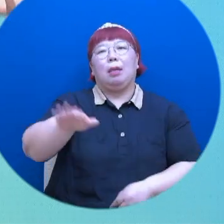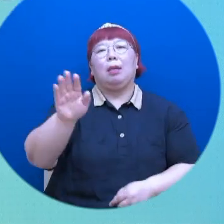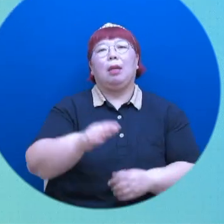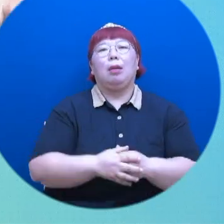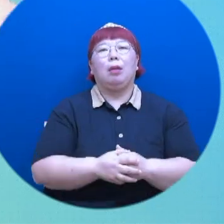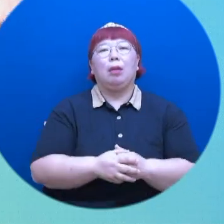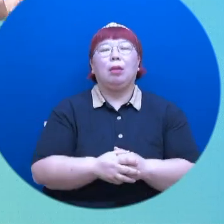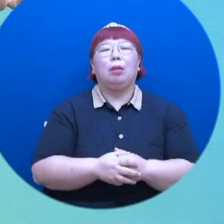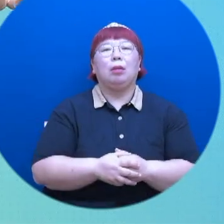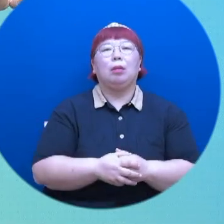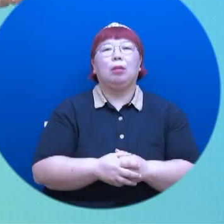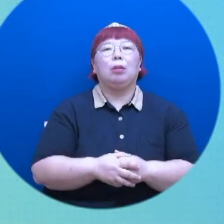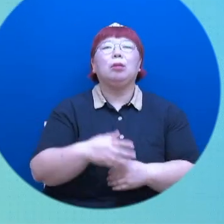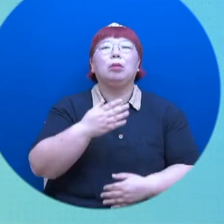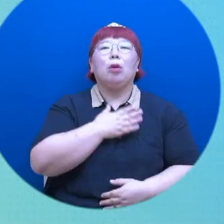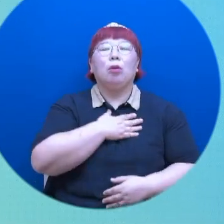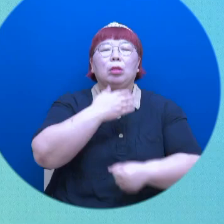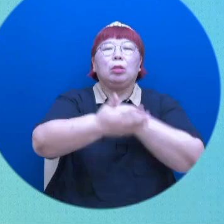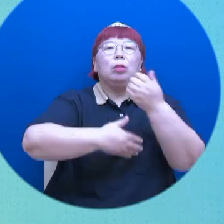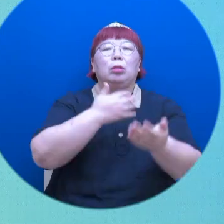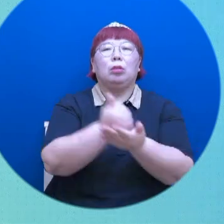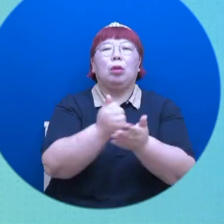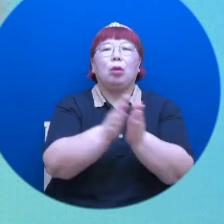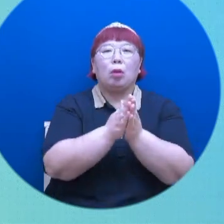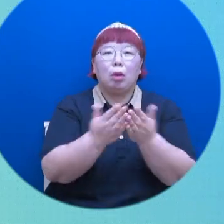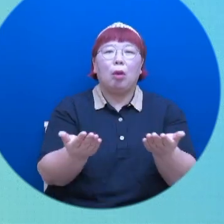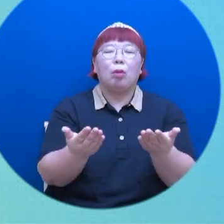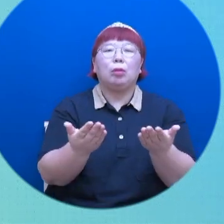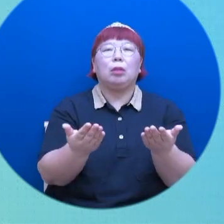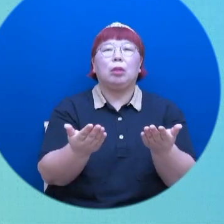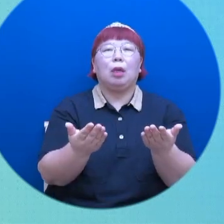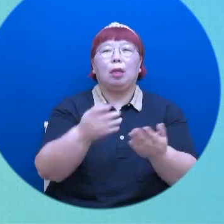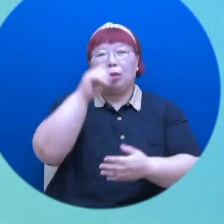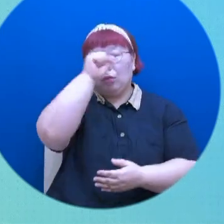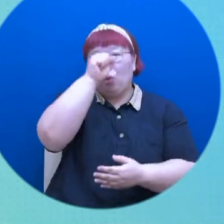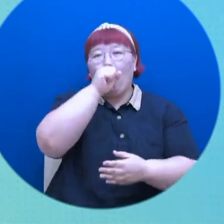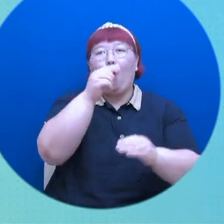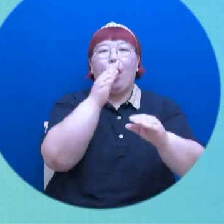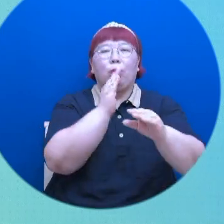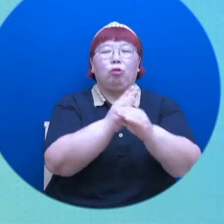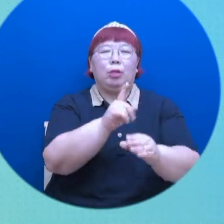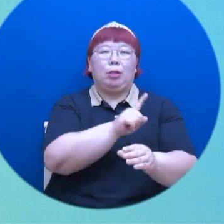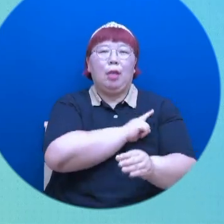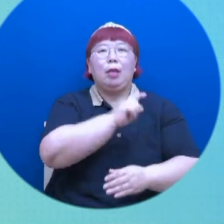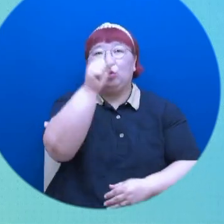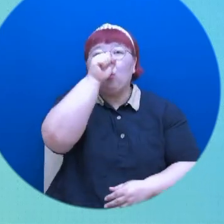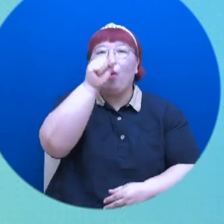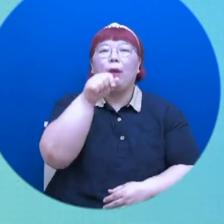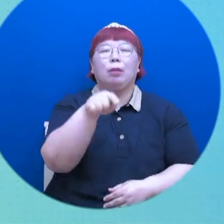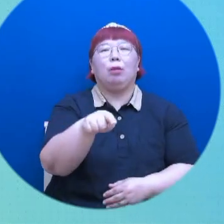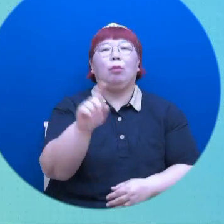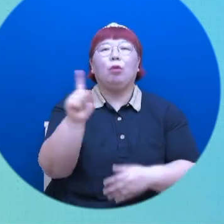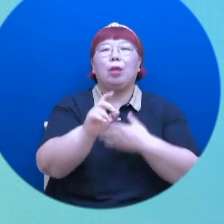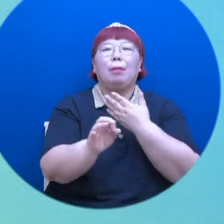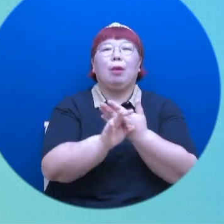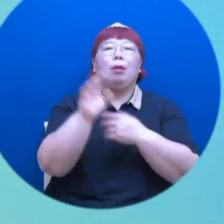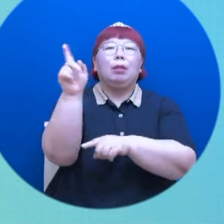아십니까? 저는 성경의 여러 가지 부분을 좋아하는데 이 부분을 특히 좋아합니다.